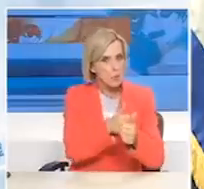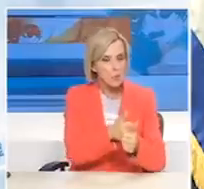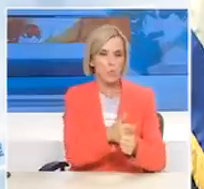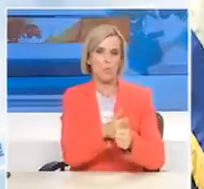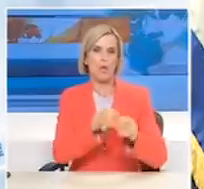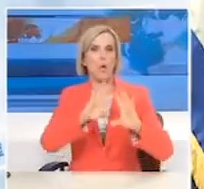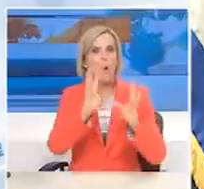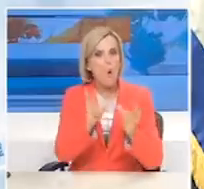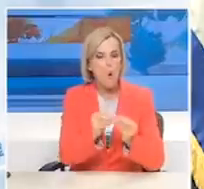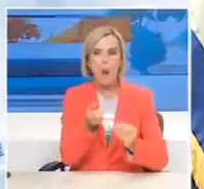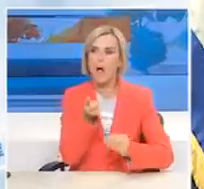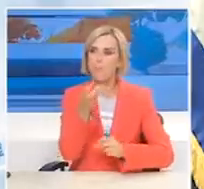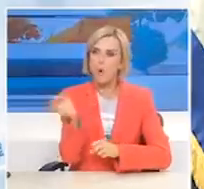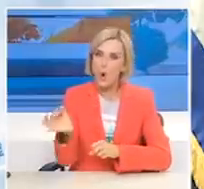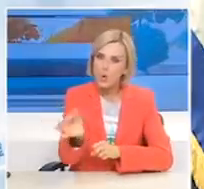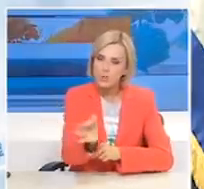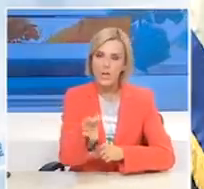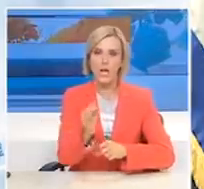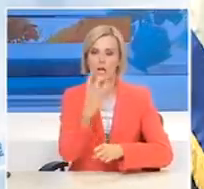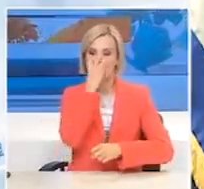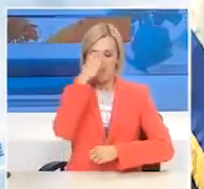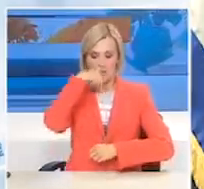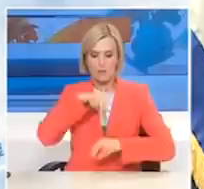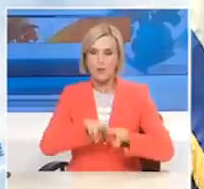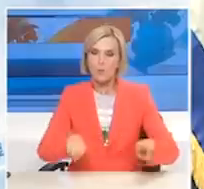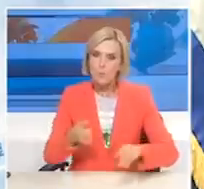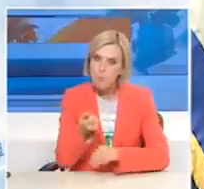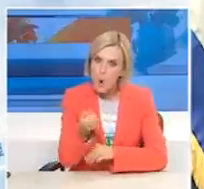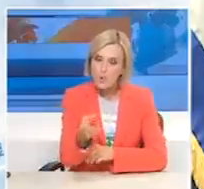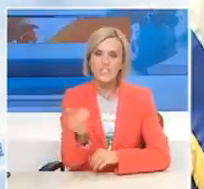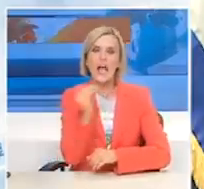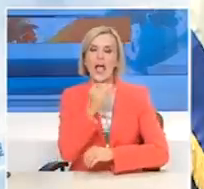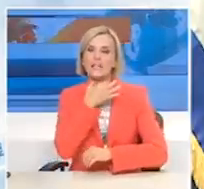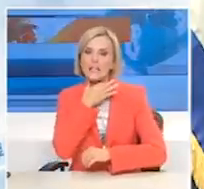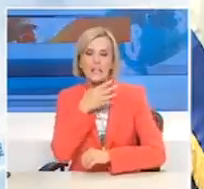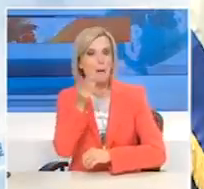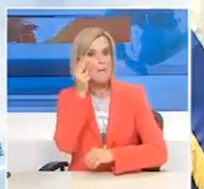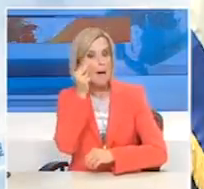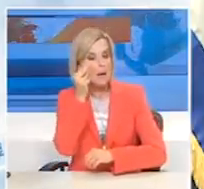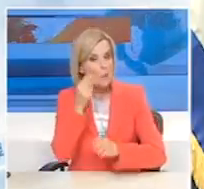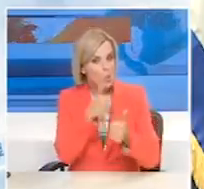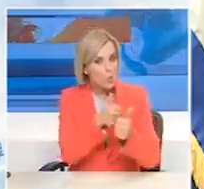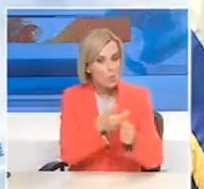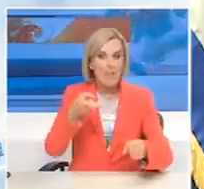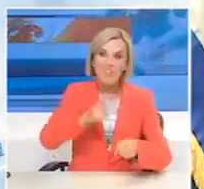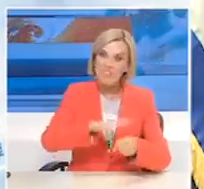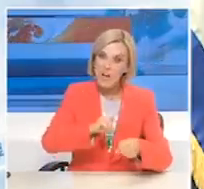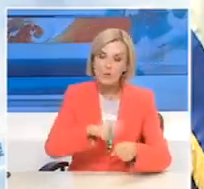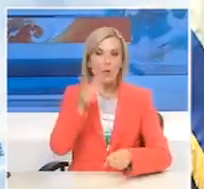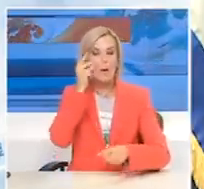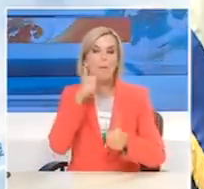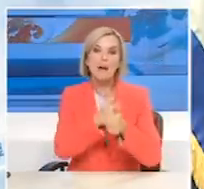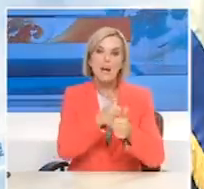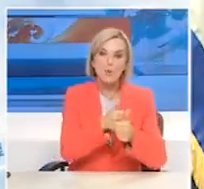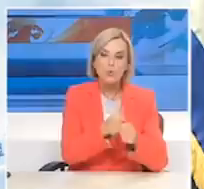τους διασωληνωμένους, τους νοσηλευόμενους, της ΜΕΘ. Φυσικά και παρατηρούμε τους θανάτους, φυσικά και παρακολουθούμε τον περίφημο